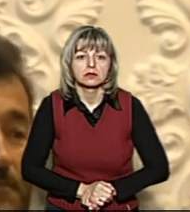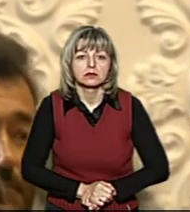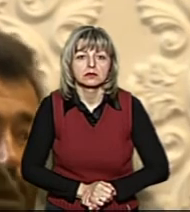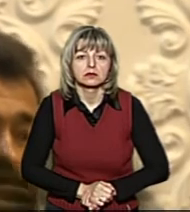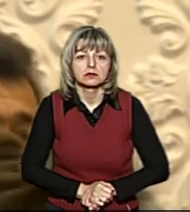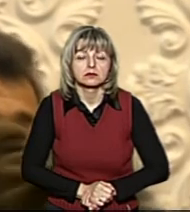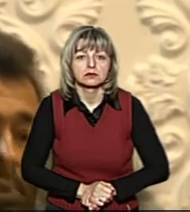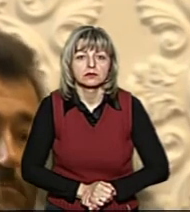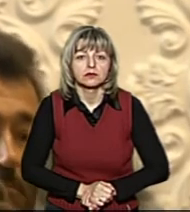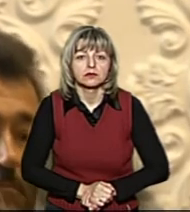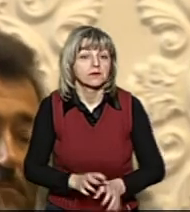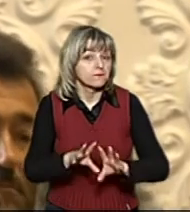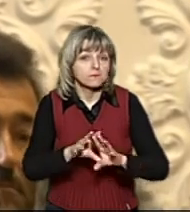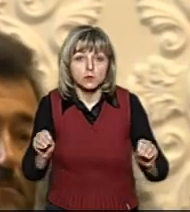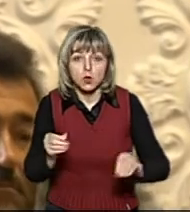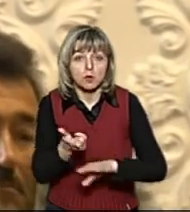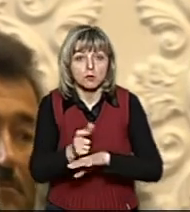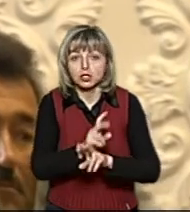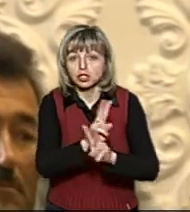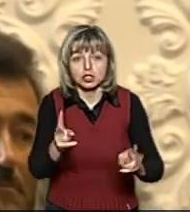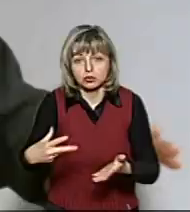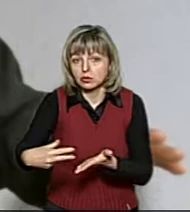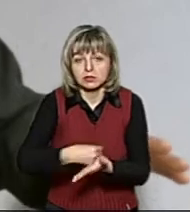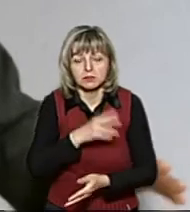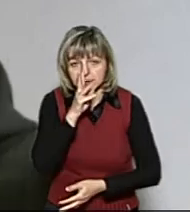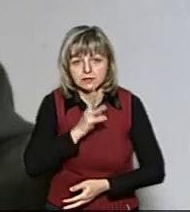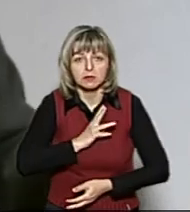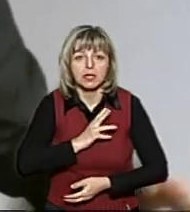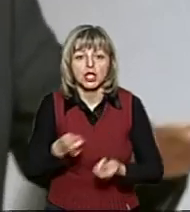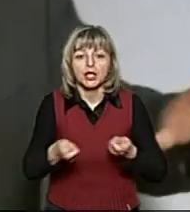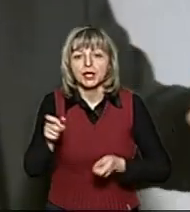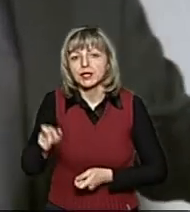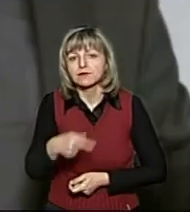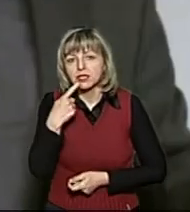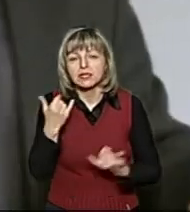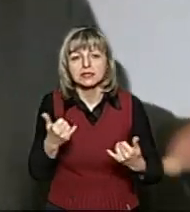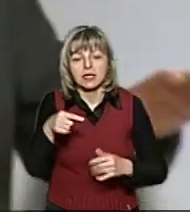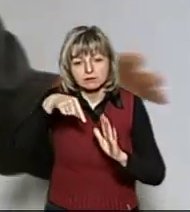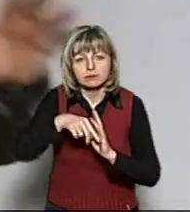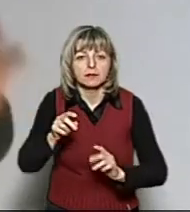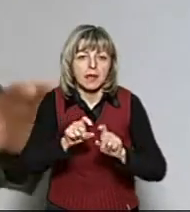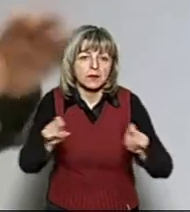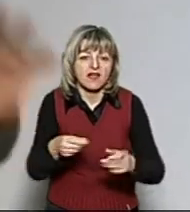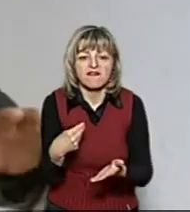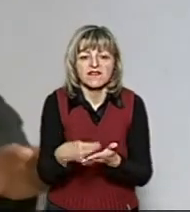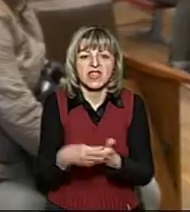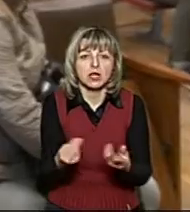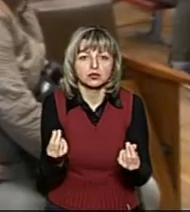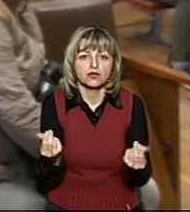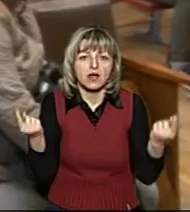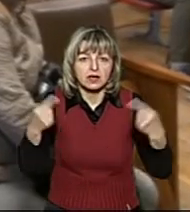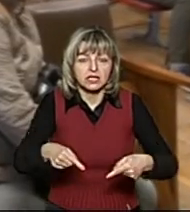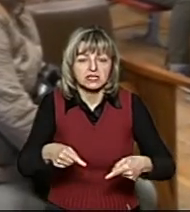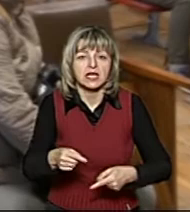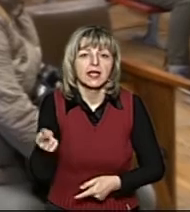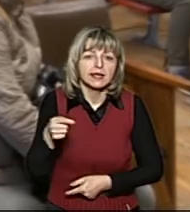отримав? 4. Ну, 5500. Все, більше нам ніхто зарплати не давав. Керівник каже, зараз на підприємстві фінансова криза. І те,